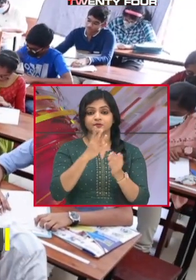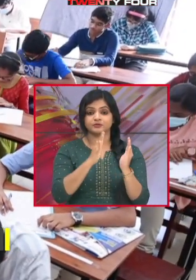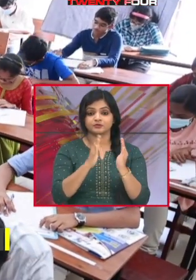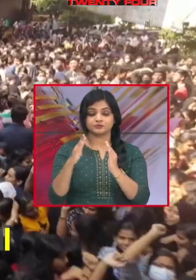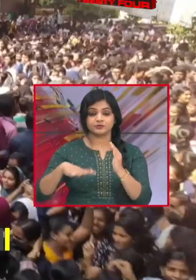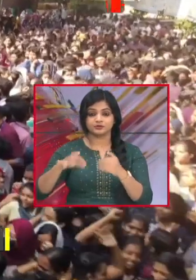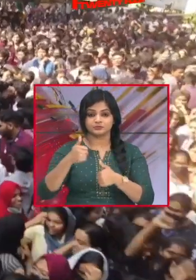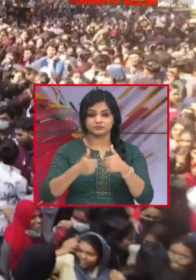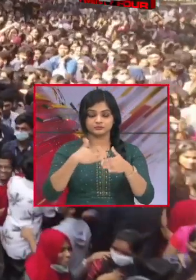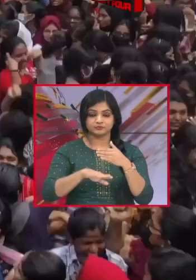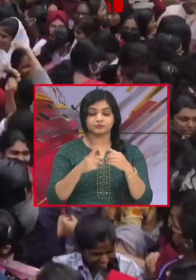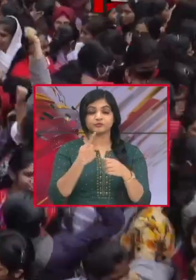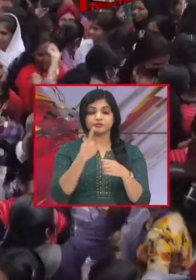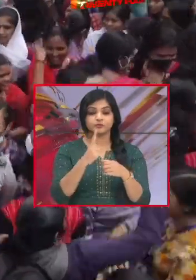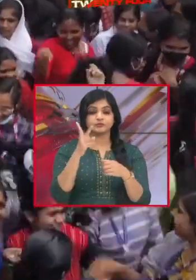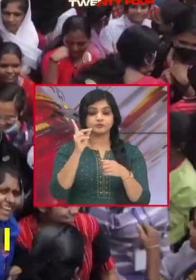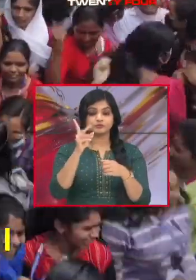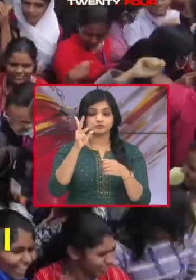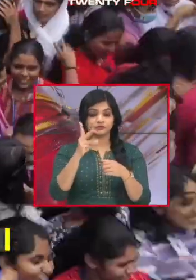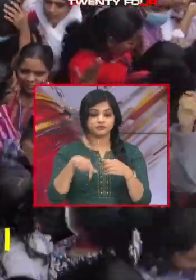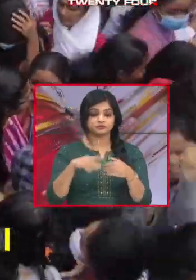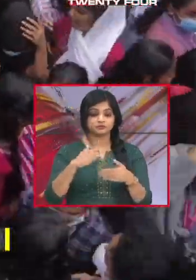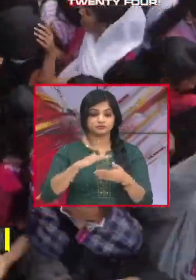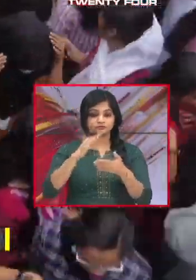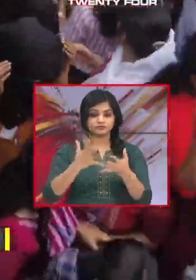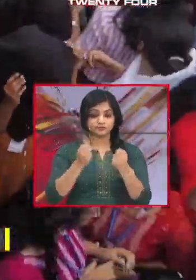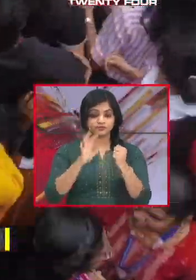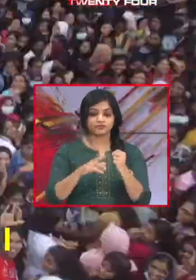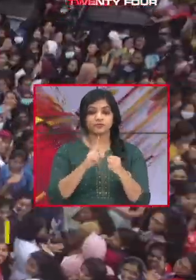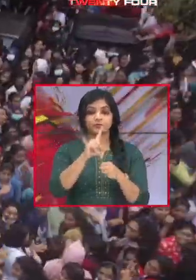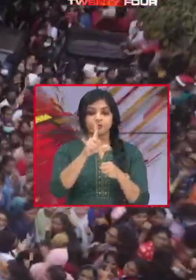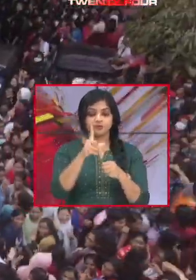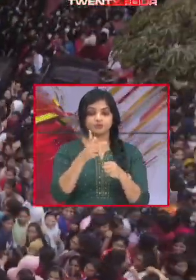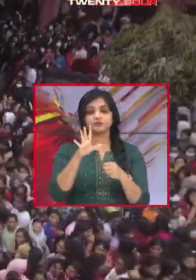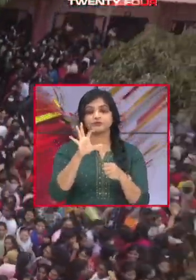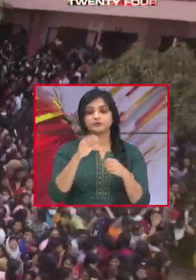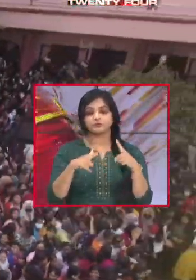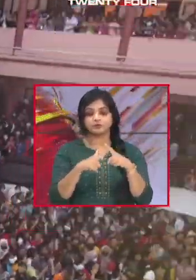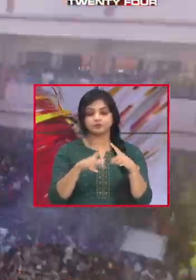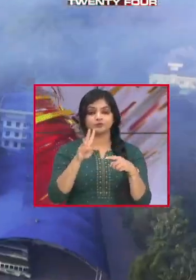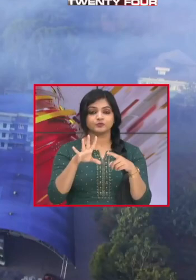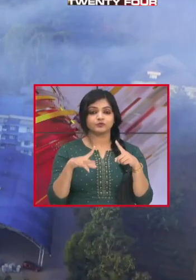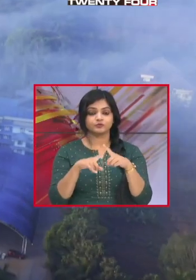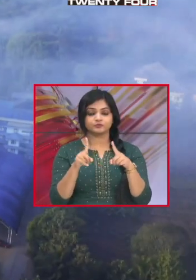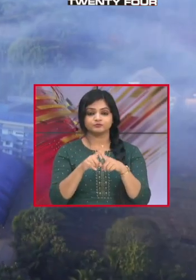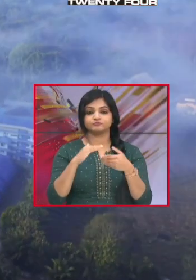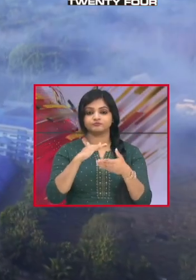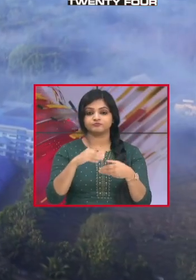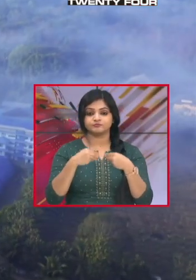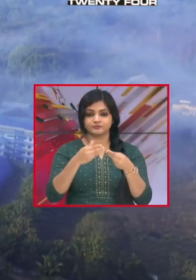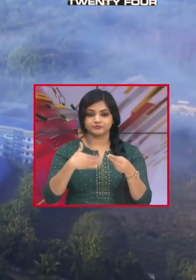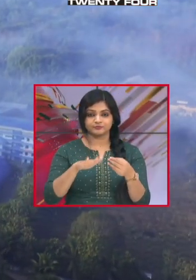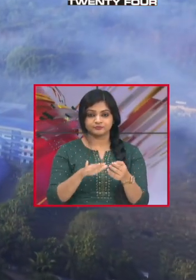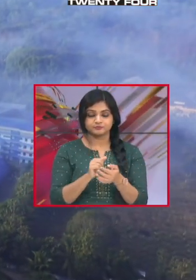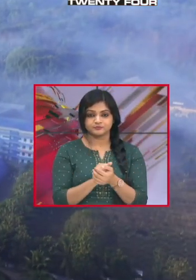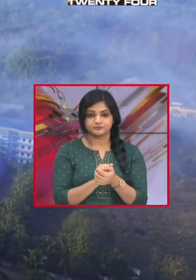നടക്കുന്ന പരീക്ഷയിൽ 1, 2, 3 സ്ഥാനം നേടുന്നവർക്ക് യഥാക്രമം 100,000, 50,000, 25,000 എന്നിങ്ങനെ സമ്മാനമായി